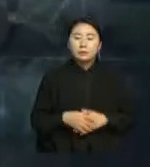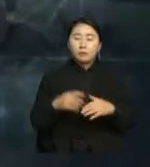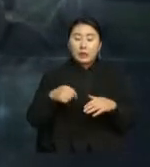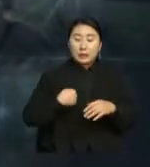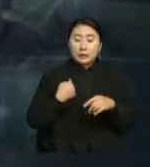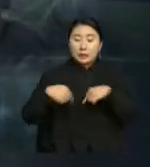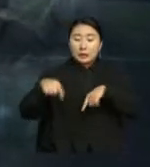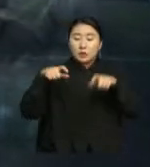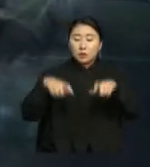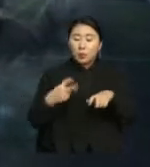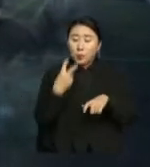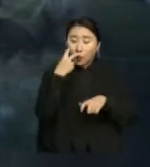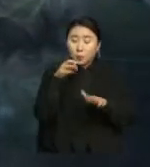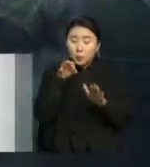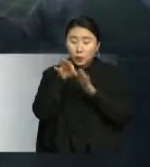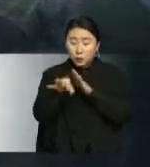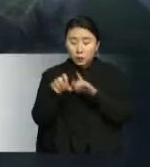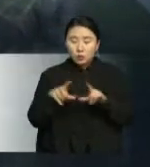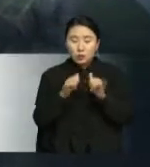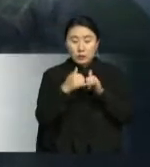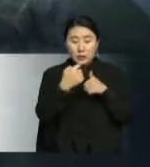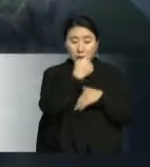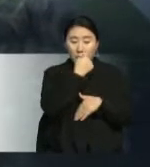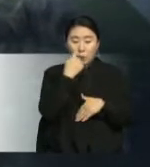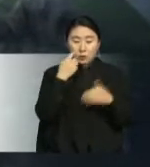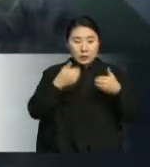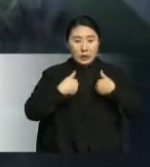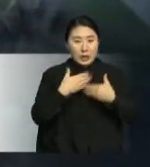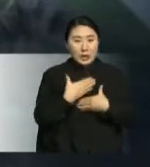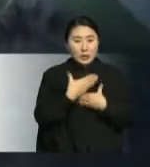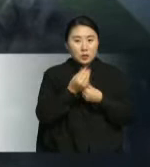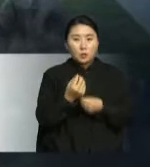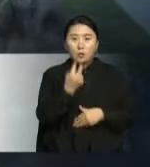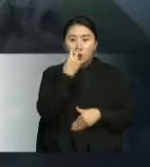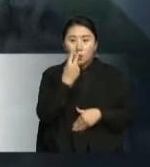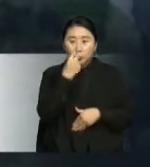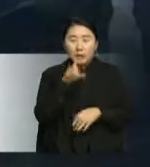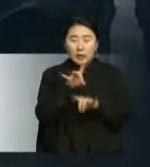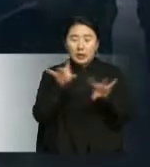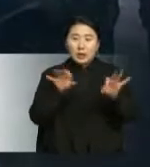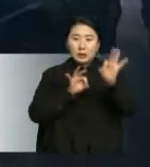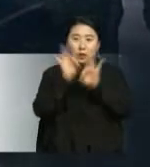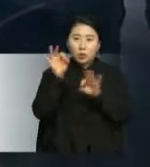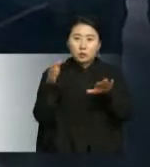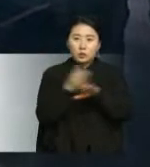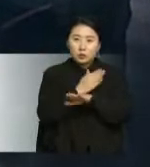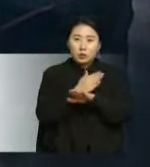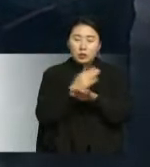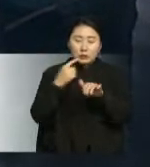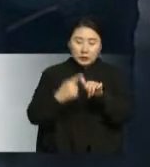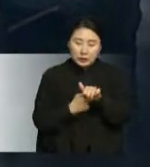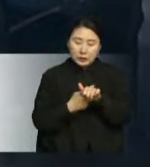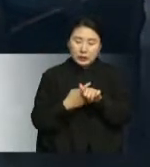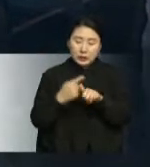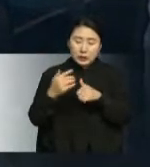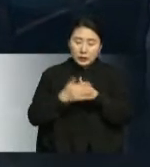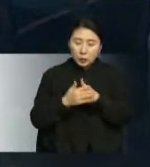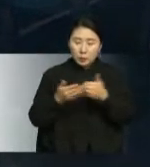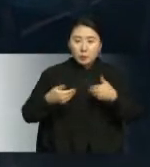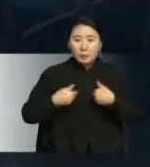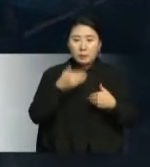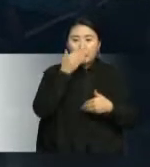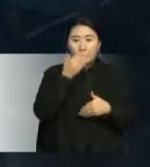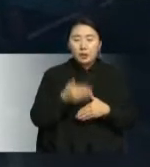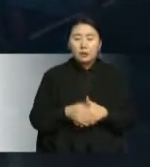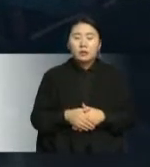자치구가 보험료를 내고 구민이 보장을 받는 국민 안전 보험 각종 사고로부터 최소한의 생활 자금을 지원받을 수 있는 z